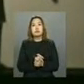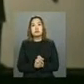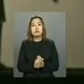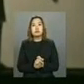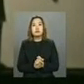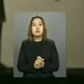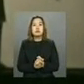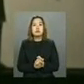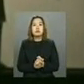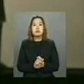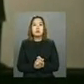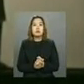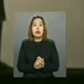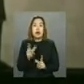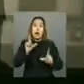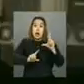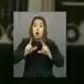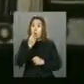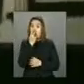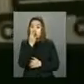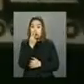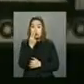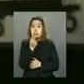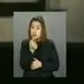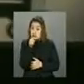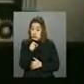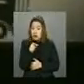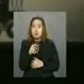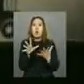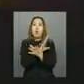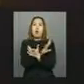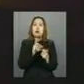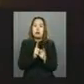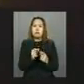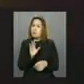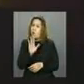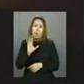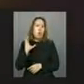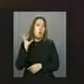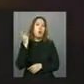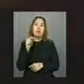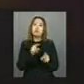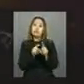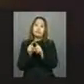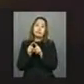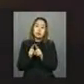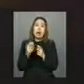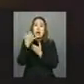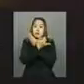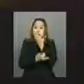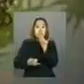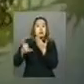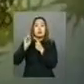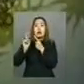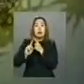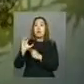ละครหุ่นเงาหรือหนังเงาเป็นเพียงตัวอย่างหนึ่งของวัฒนธรรมที่มีความเป็นสากลหลายประเทศทั่วโลกมีการแสดงประเ